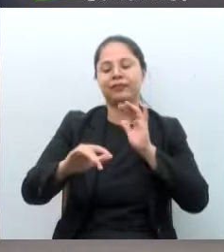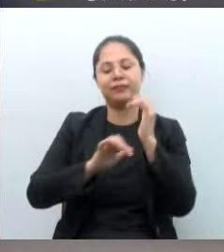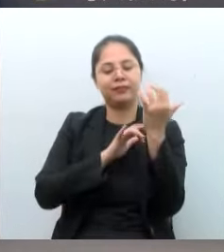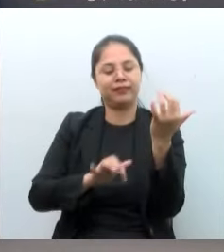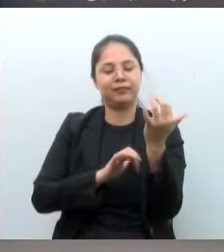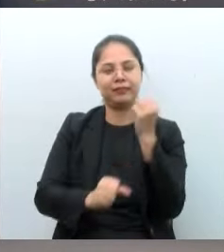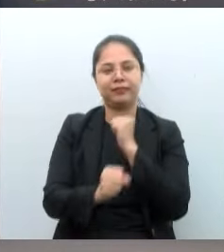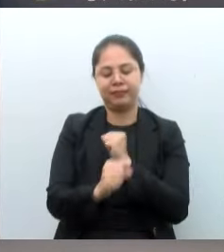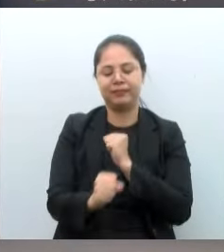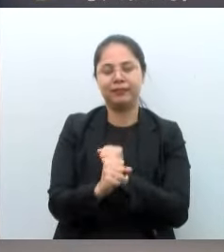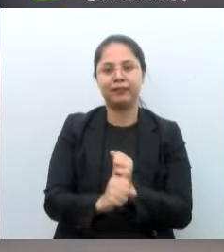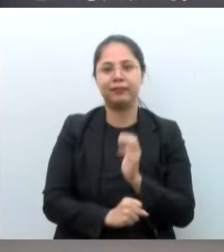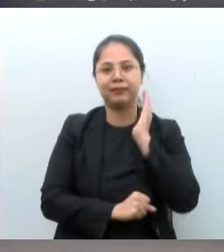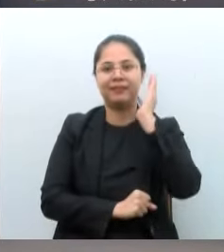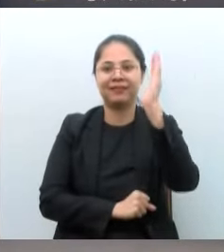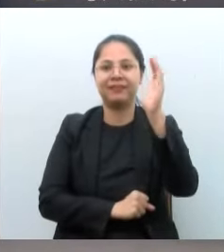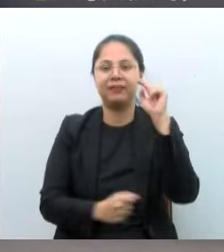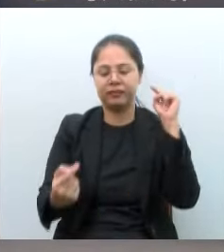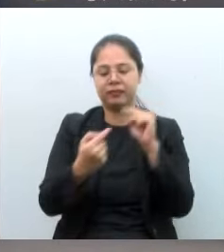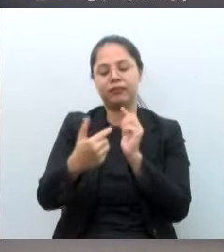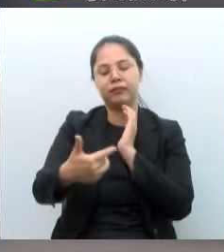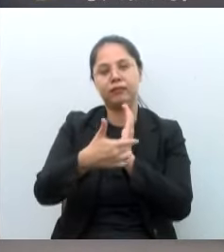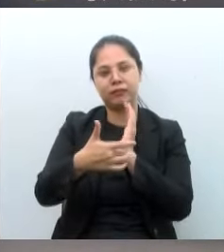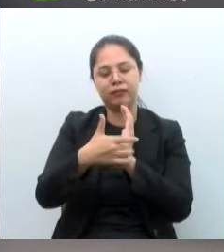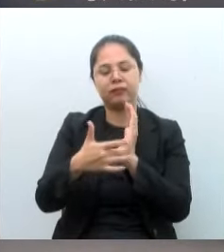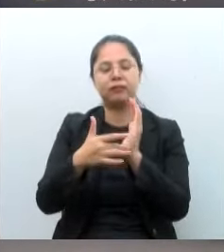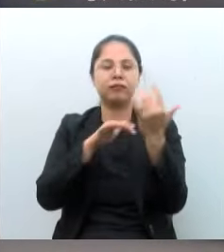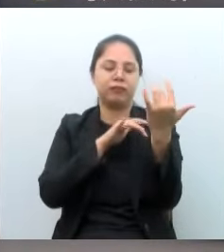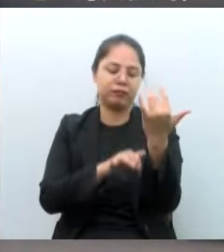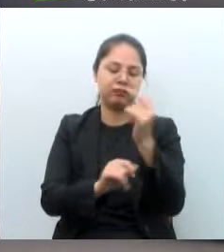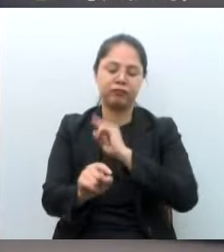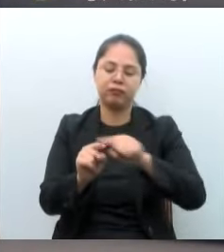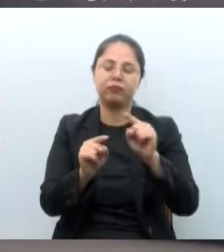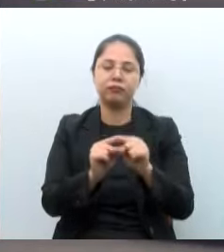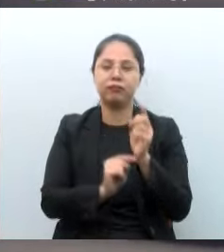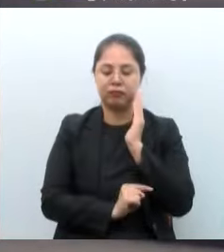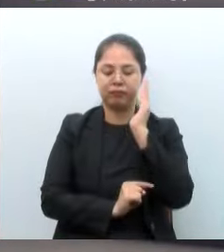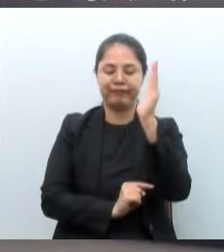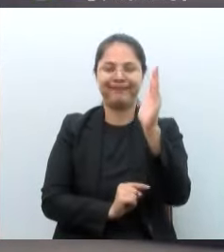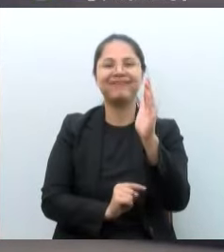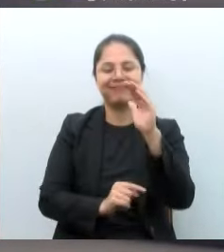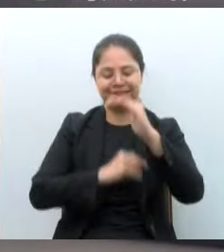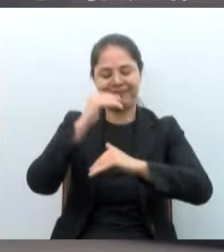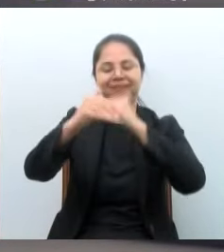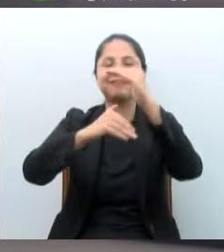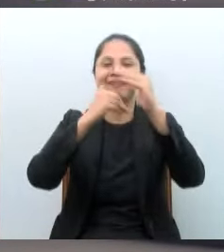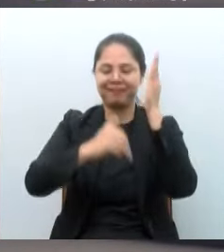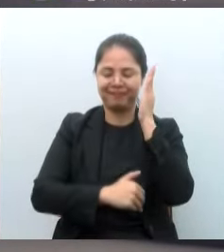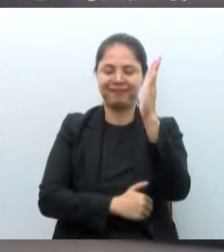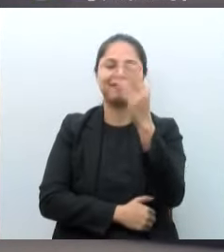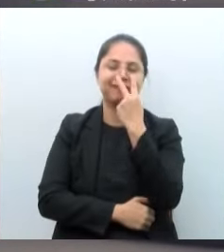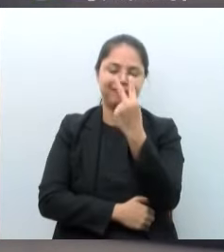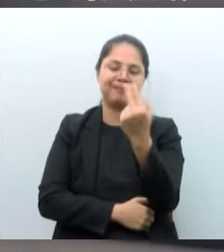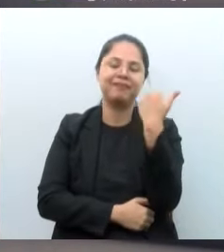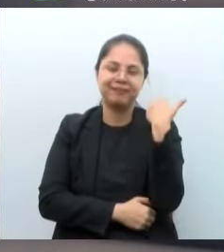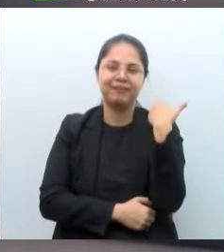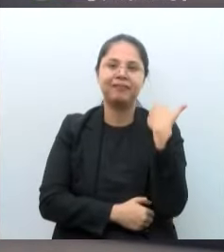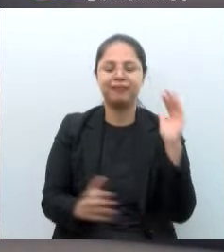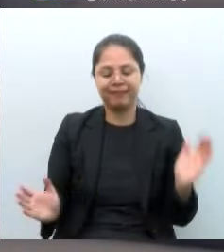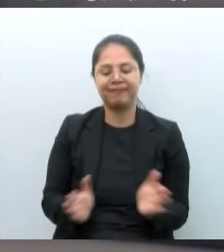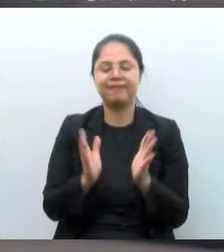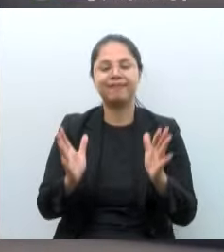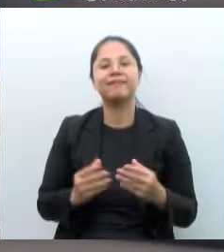องว่าในอนาคตเรื่องของคอมพิวเตอร์สื่อเทคโนโลยีเนี่ยเป็นสิ่งที่สำคัญที่จะพัฒนาไปข้างหน้านะคะก็สนับ